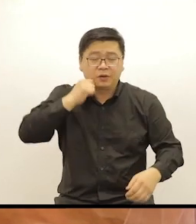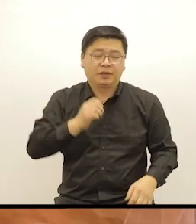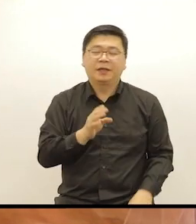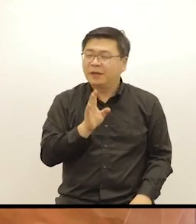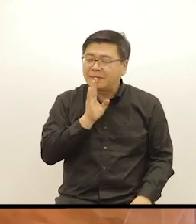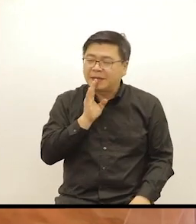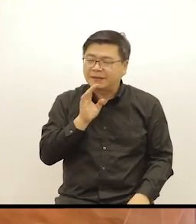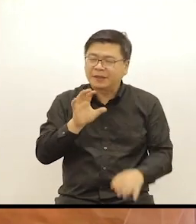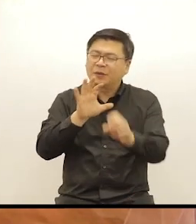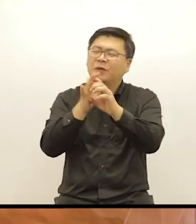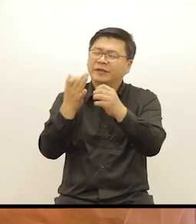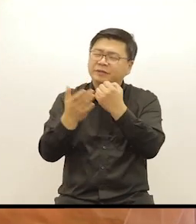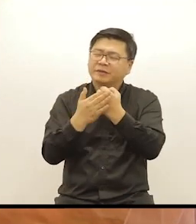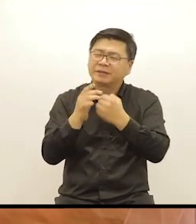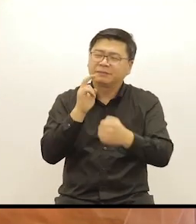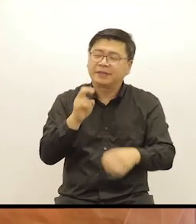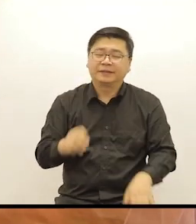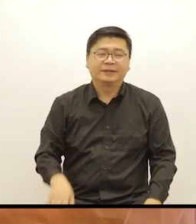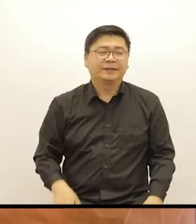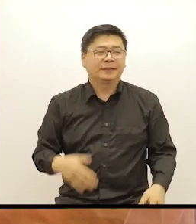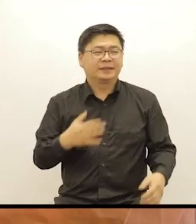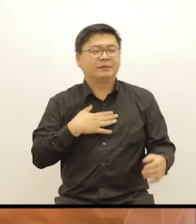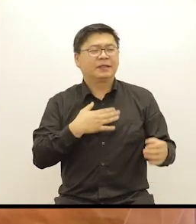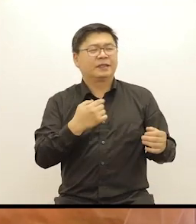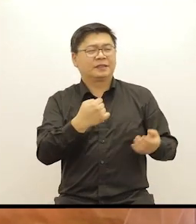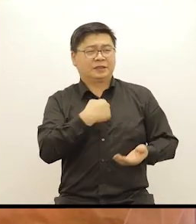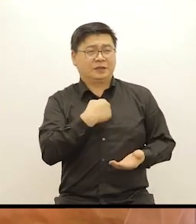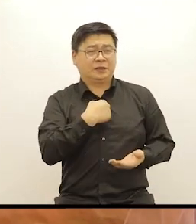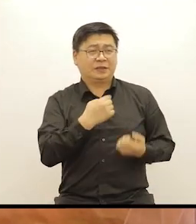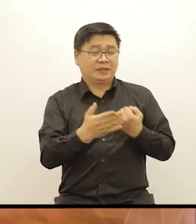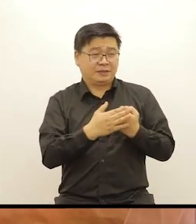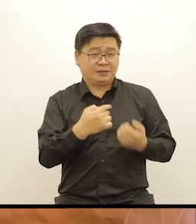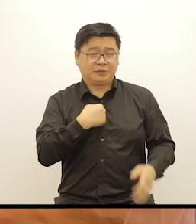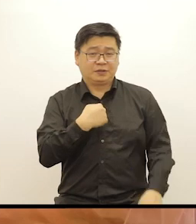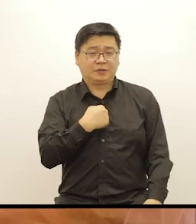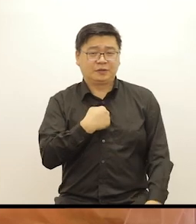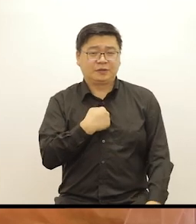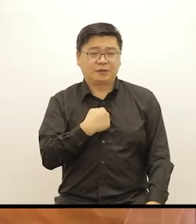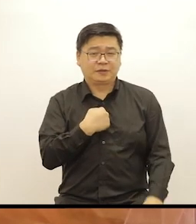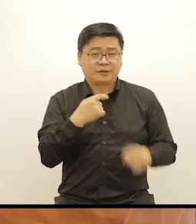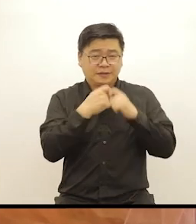그렇죠. 코로나 때문에. 그래서 저도 좀 개인적으로